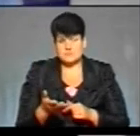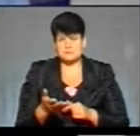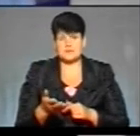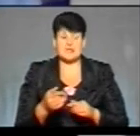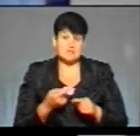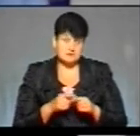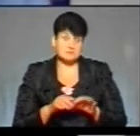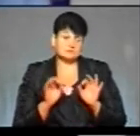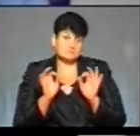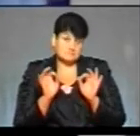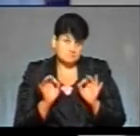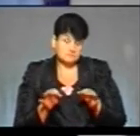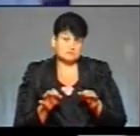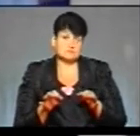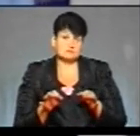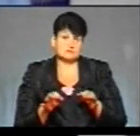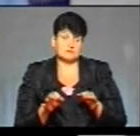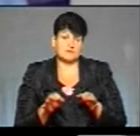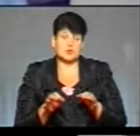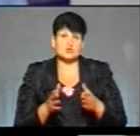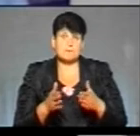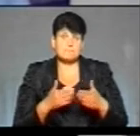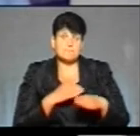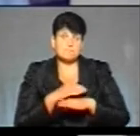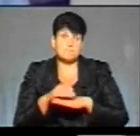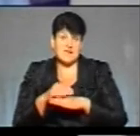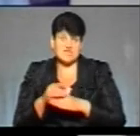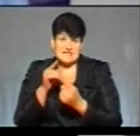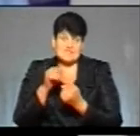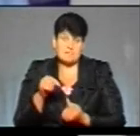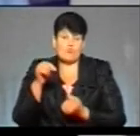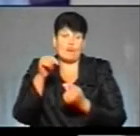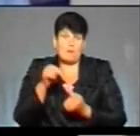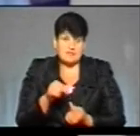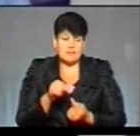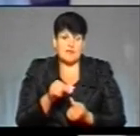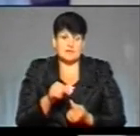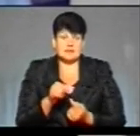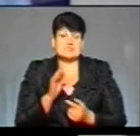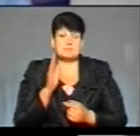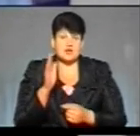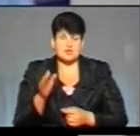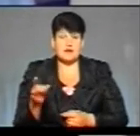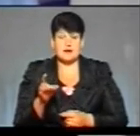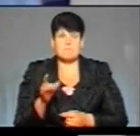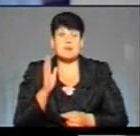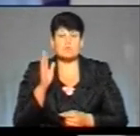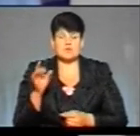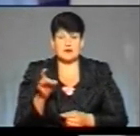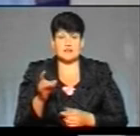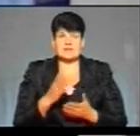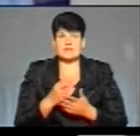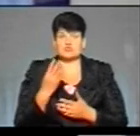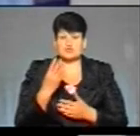логічно, щоб, скажімо так, межі госпітальних округів співпадали з межами майбутніх районів, бо вийде так, що є